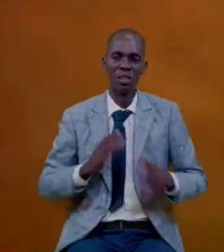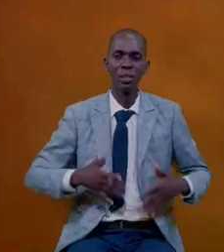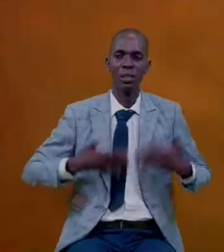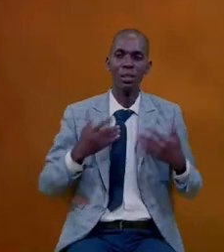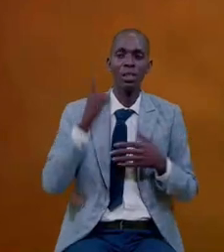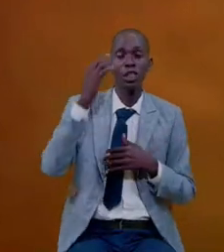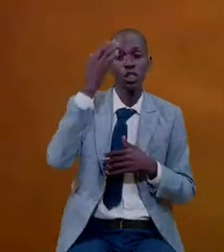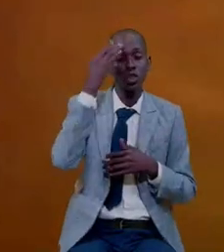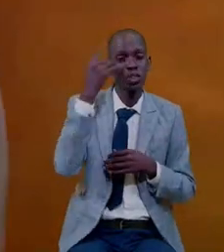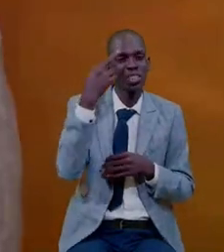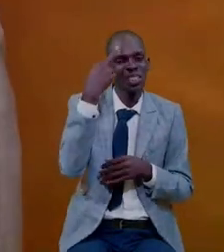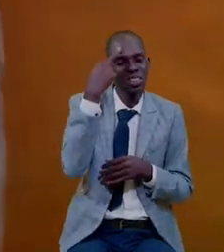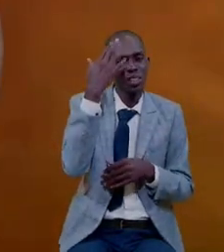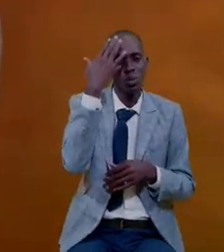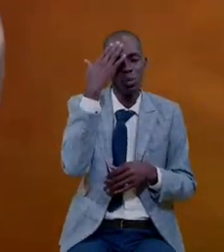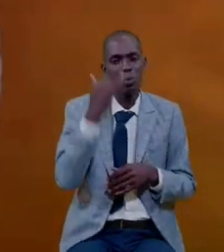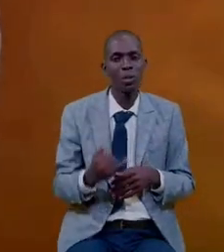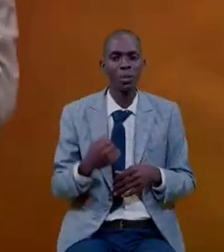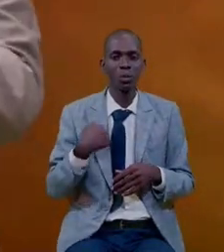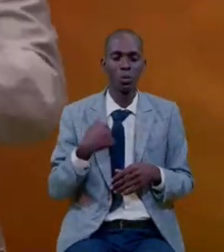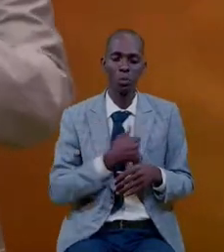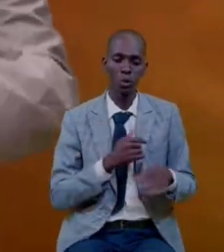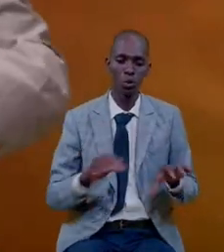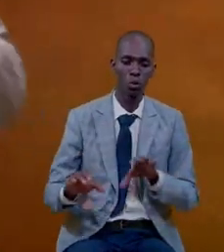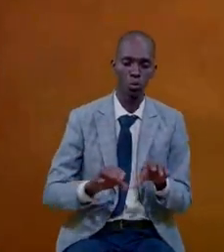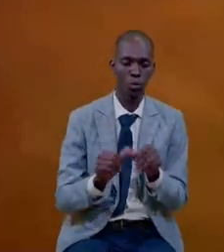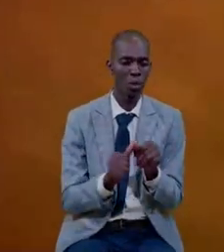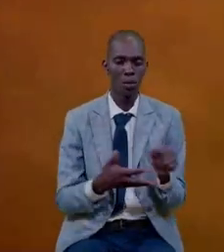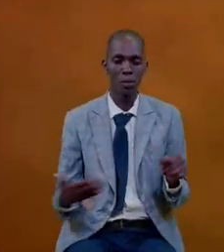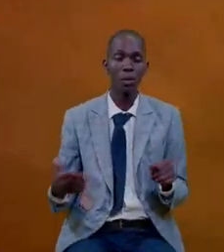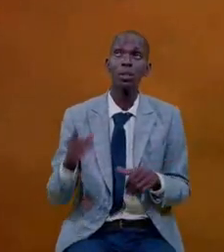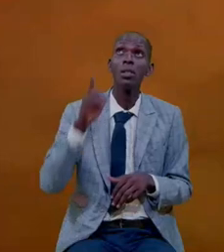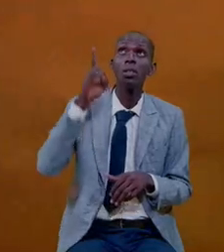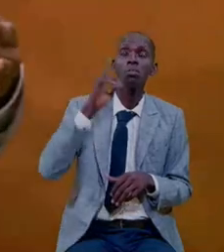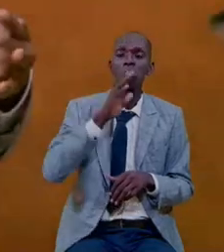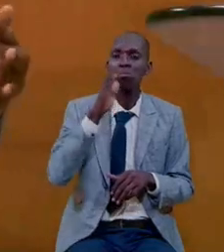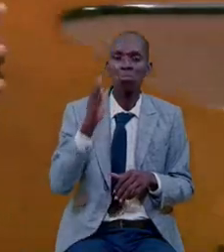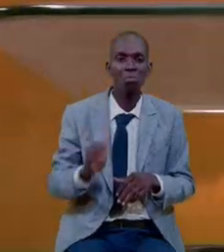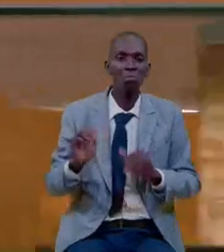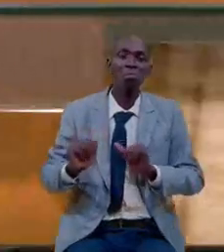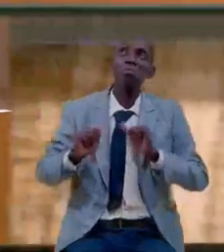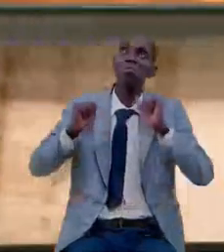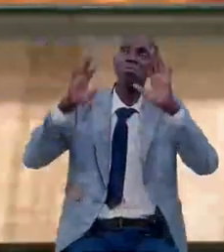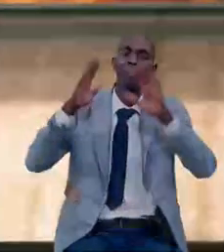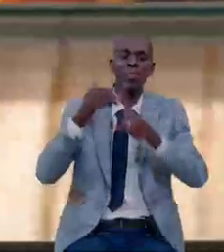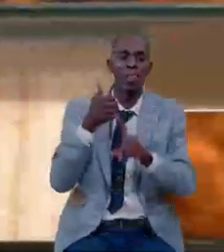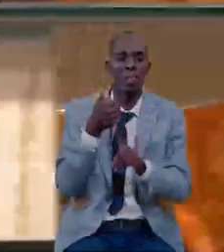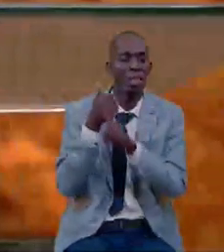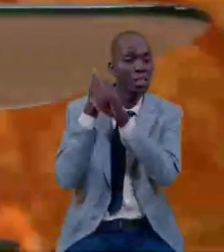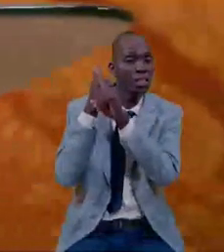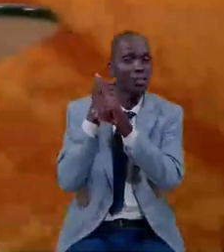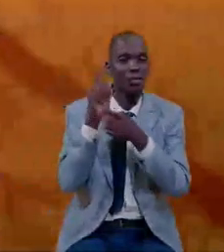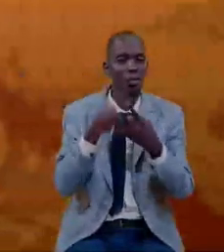connaît le motif derrière tout acte. Alors, Jésus ne se fiait point à